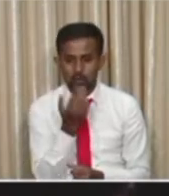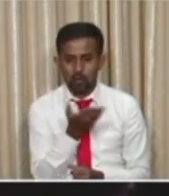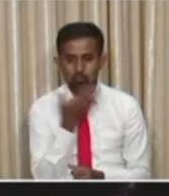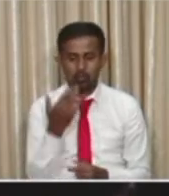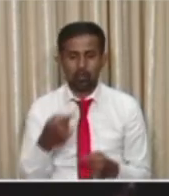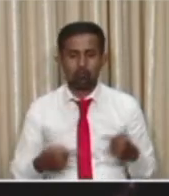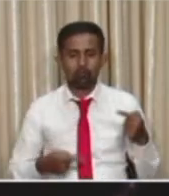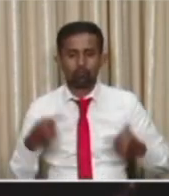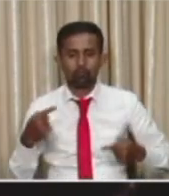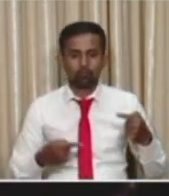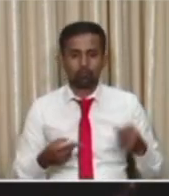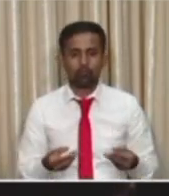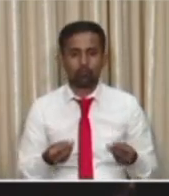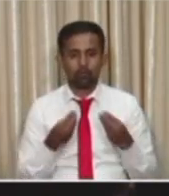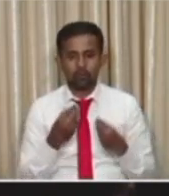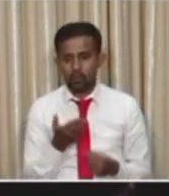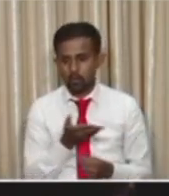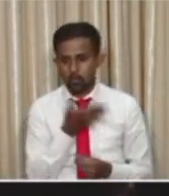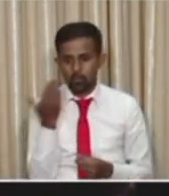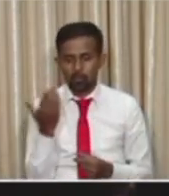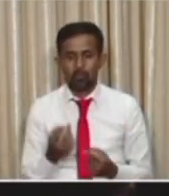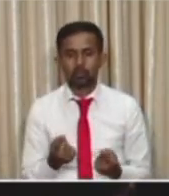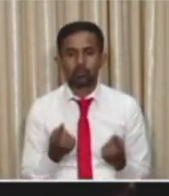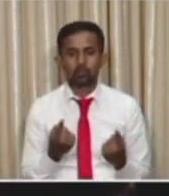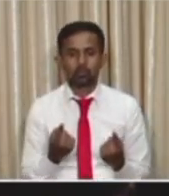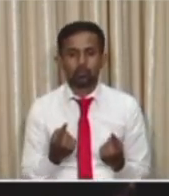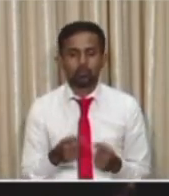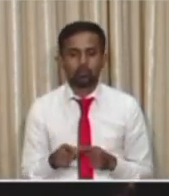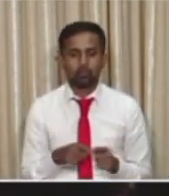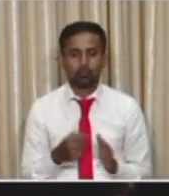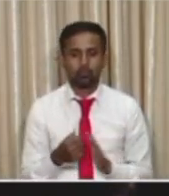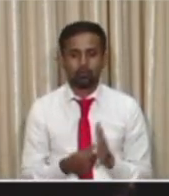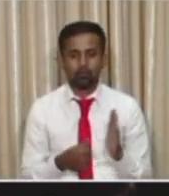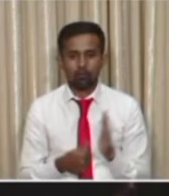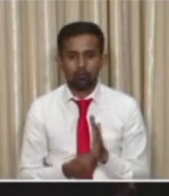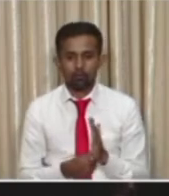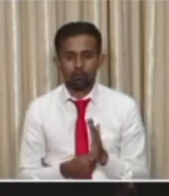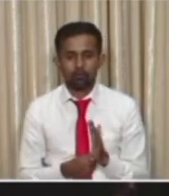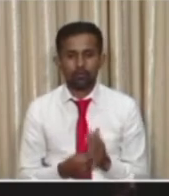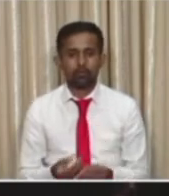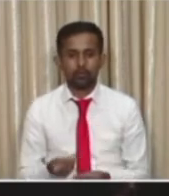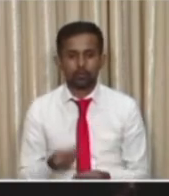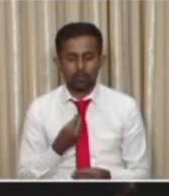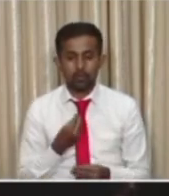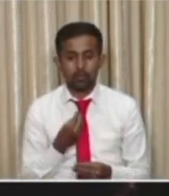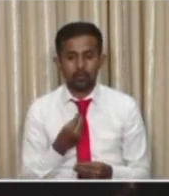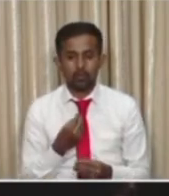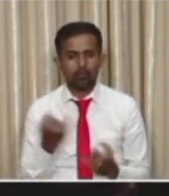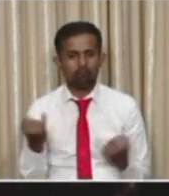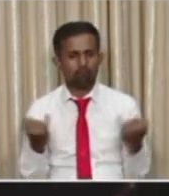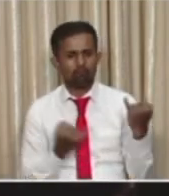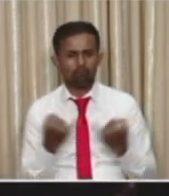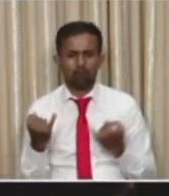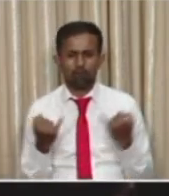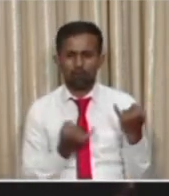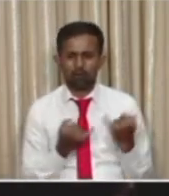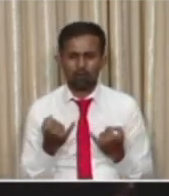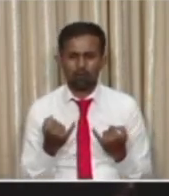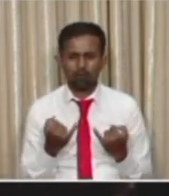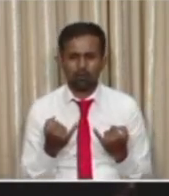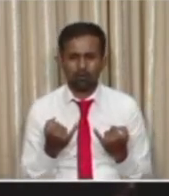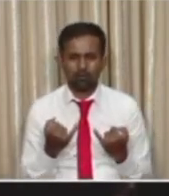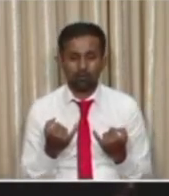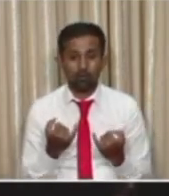இவ்வாறான தேவையான இறுக்கமான சட்டங்களை கொண்டு வருகிற போது அதனை விமர்சிக்கின்ற ஒரு நிலையிலே இந்த நாட்டில் உள்ள ஏனையவர்கள் இருந்துவிடக் கூடாது. எனவே தயவு செய்து